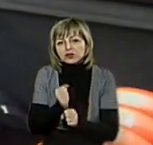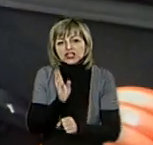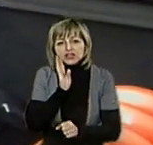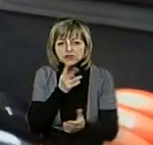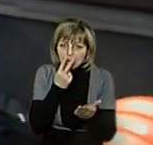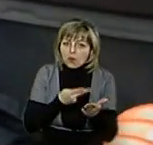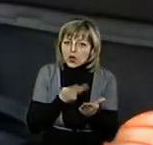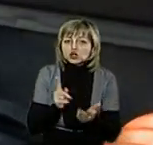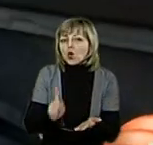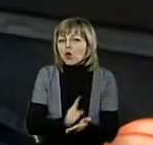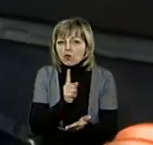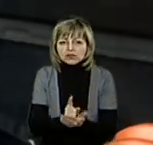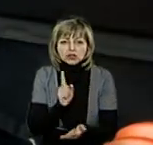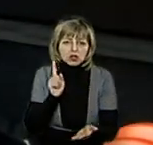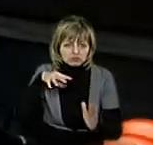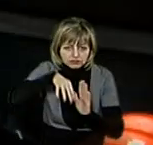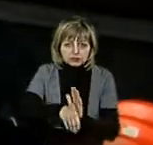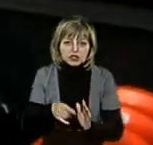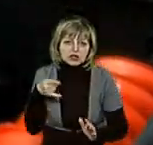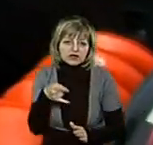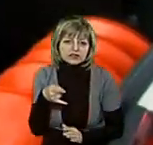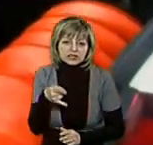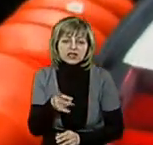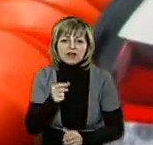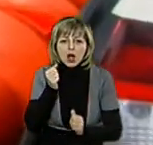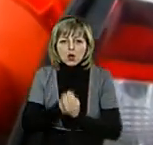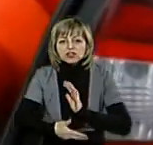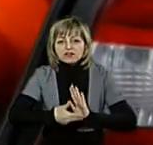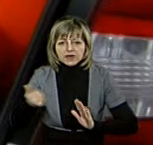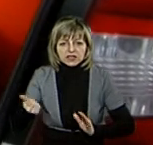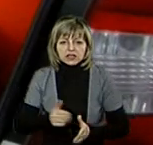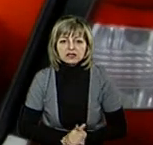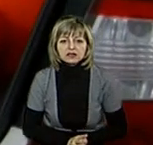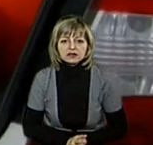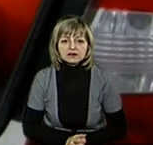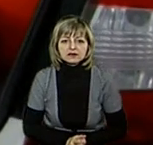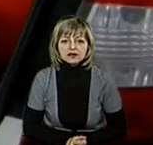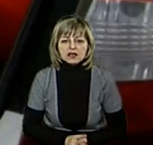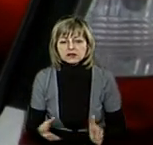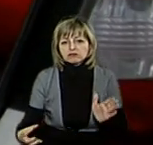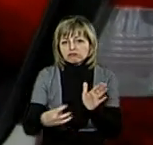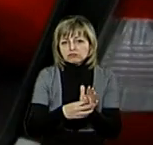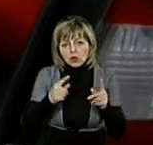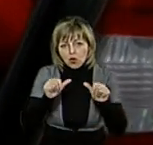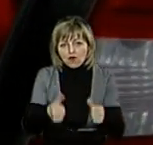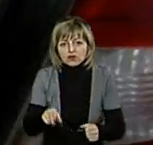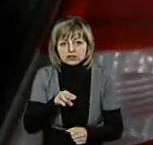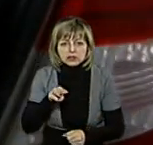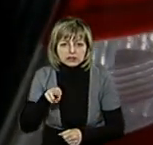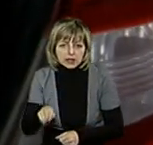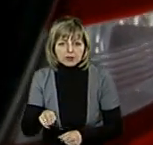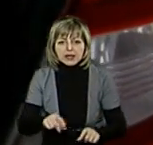Дівчина показує, що обов'язково має бути у патрульній автівці на кожен виклик. Це знак оформлення ДТП, далі обов'язково